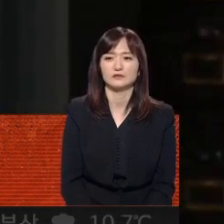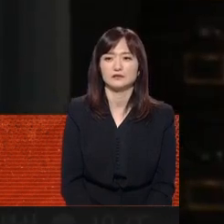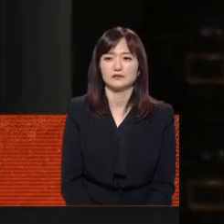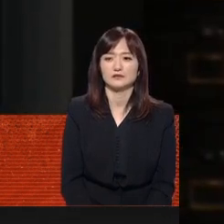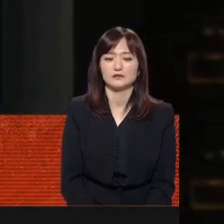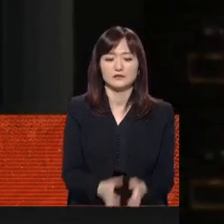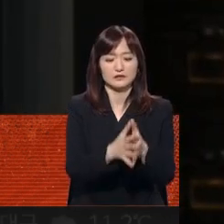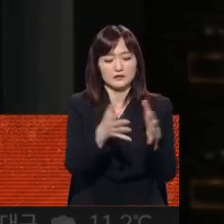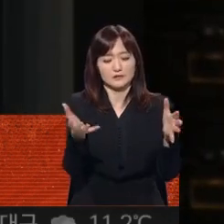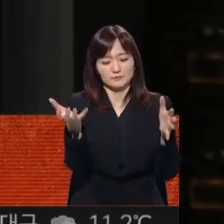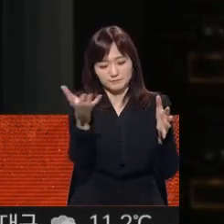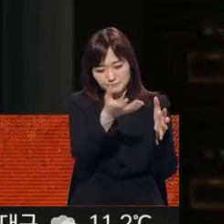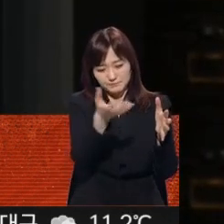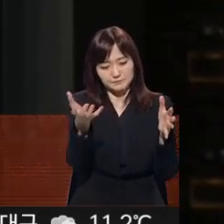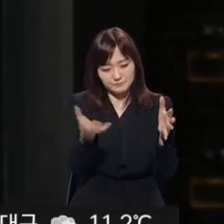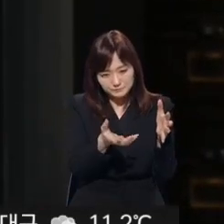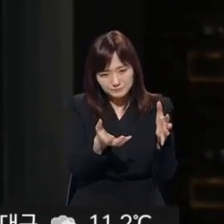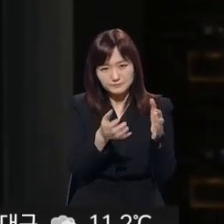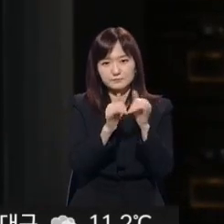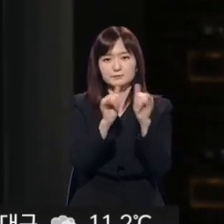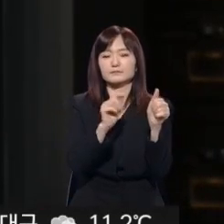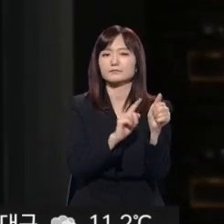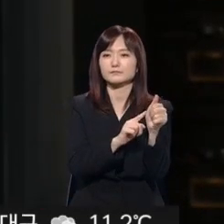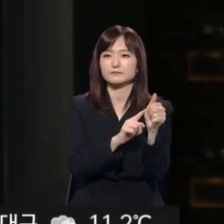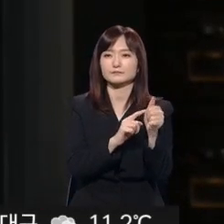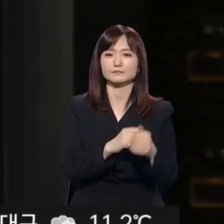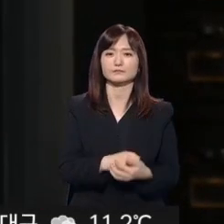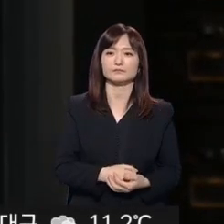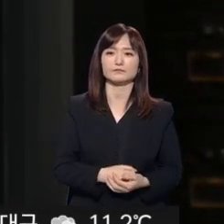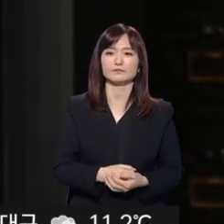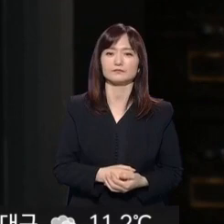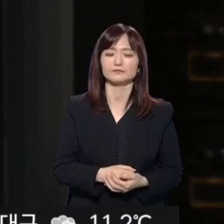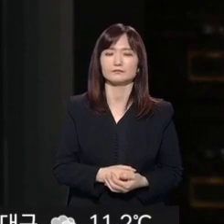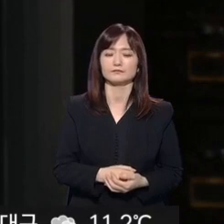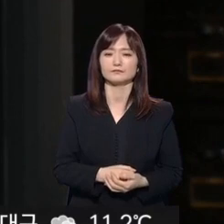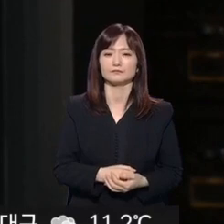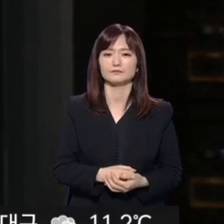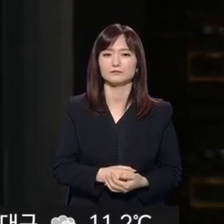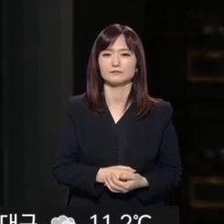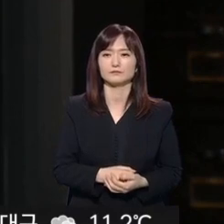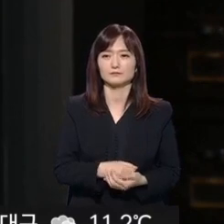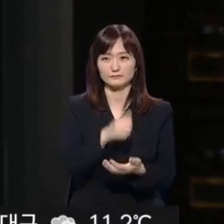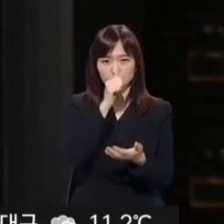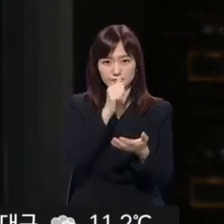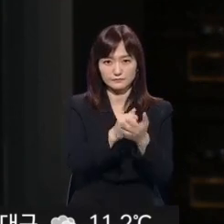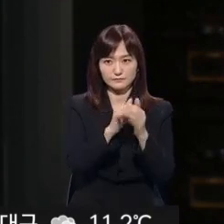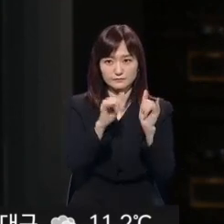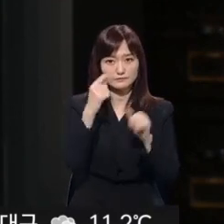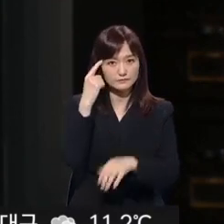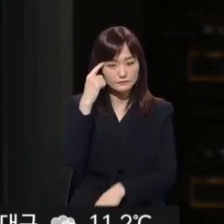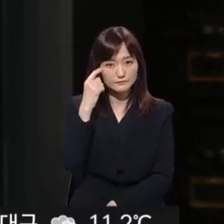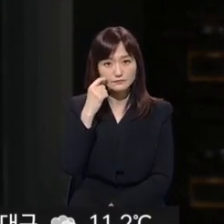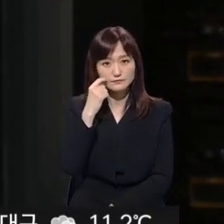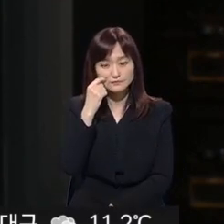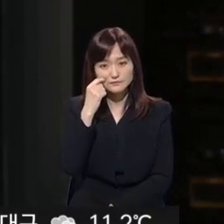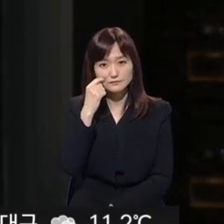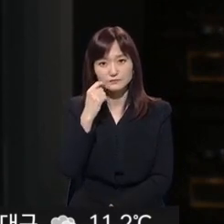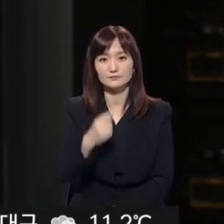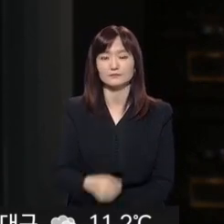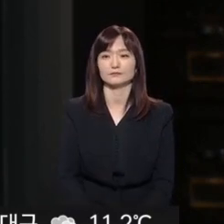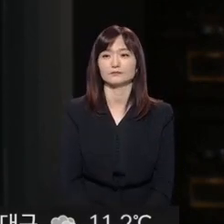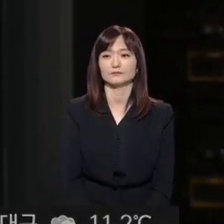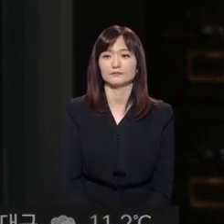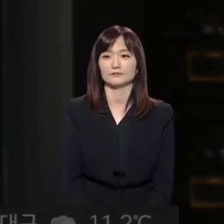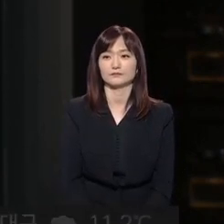같은 아파트에 사는 사람이었으니까 그 같은 아파트에 사는 사람이 범인이라고 생각을 못했던 거군요